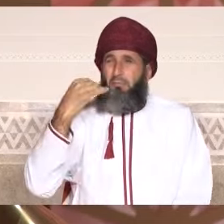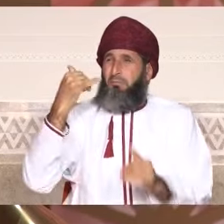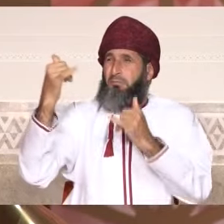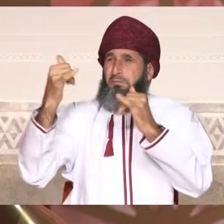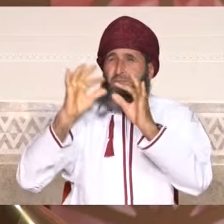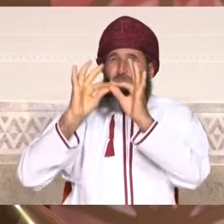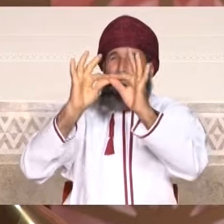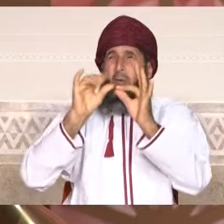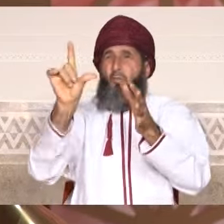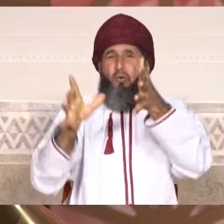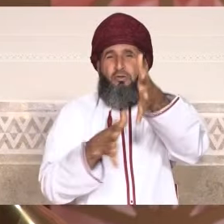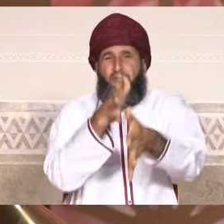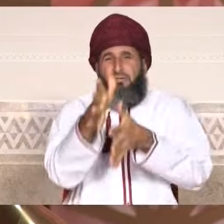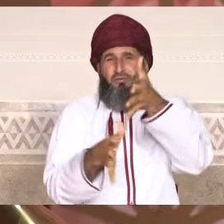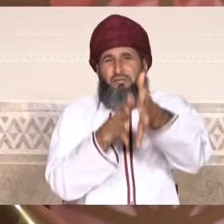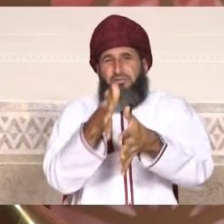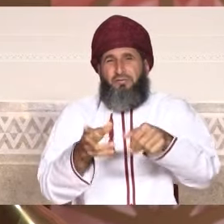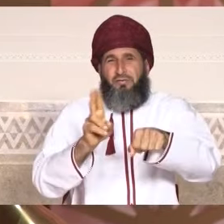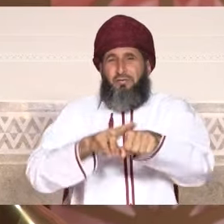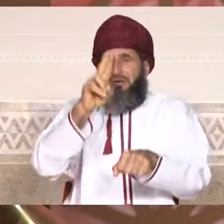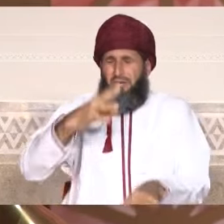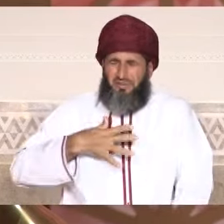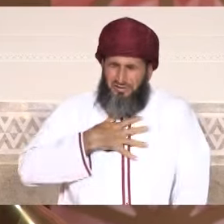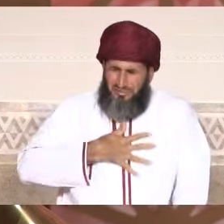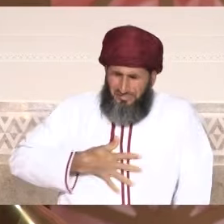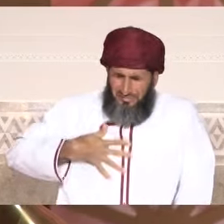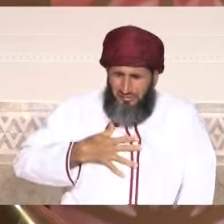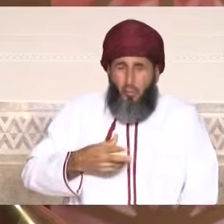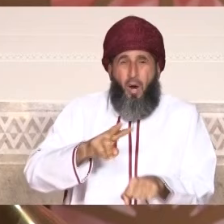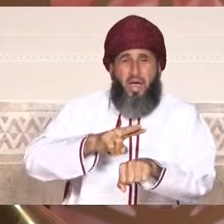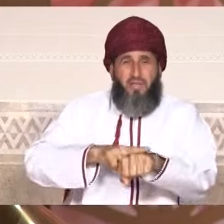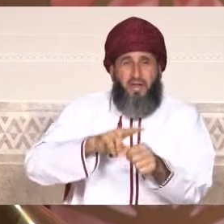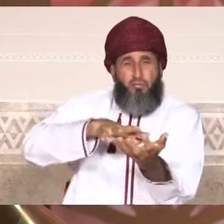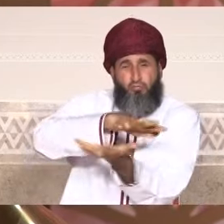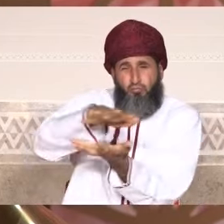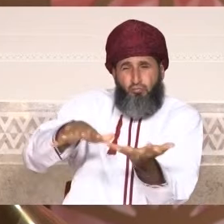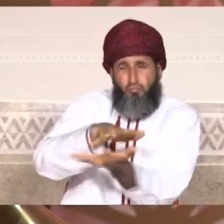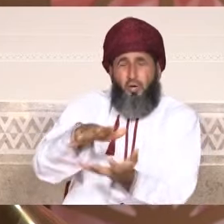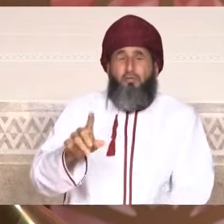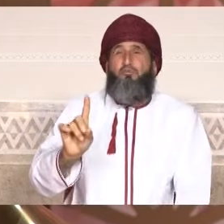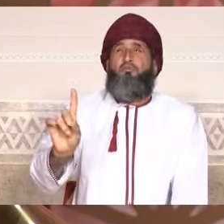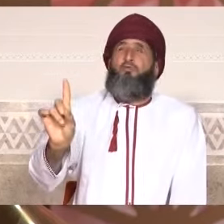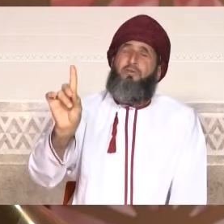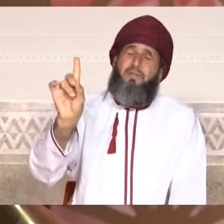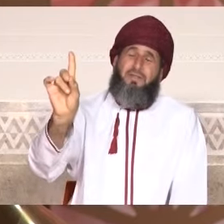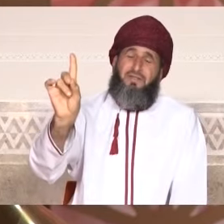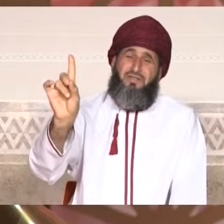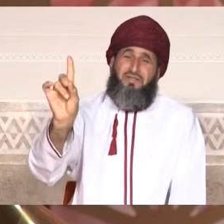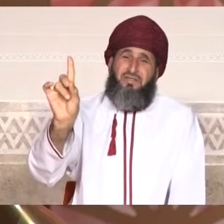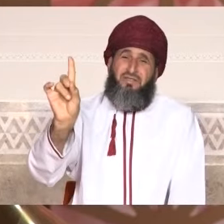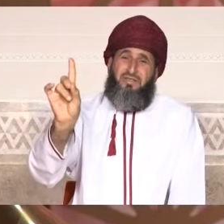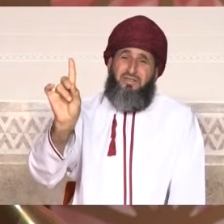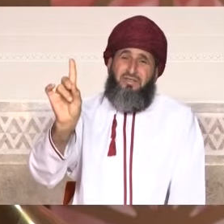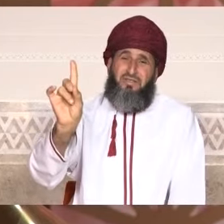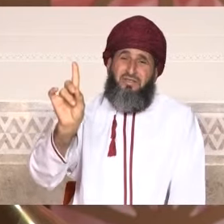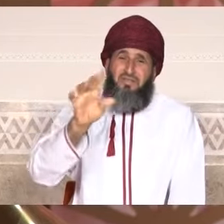يتحدثون لغة الإشارة، لنتعرف على همومهم وعلى مشكلاتهم، وعسى أن يكون في هذا